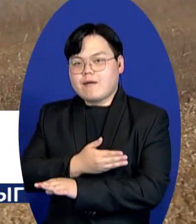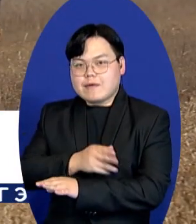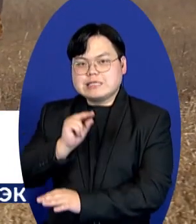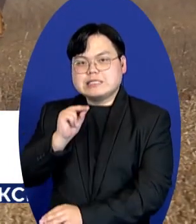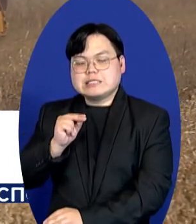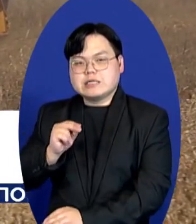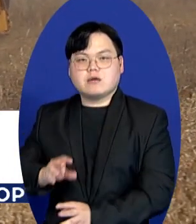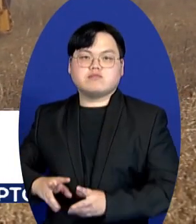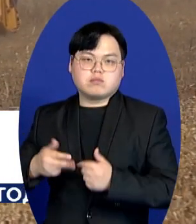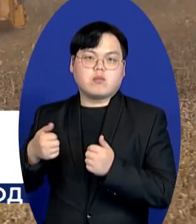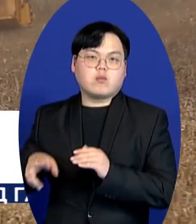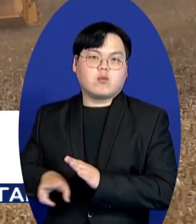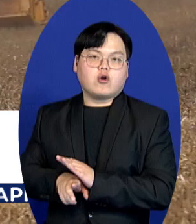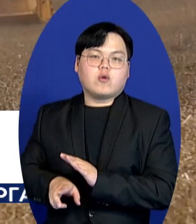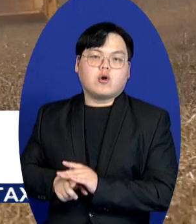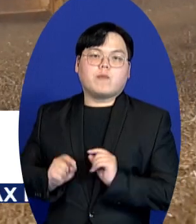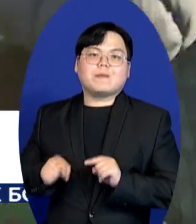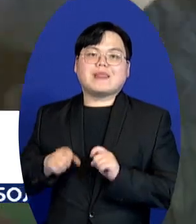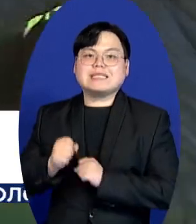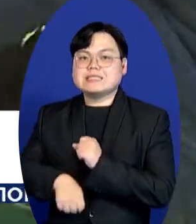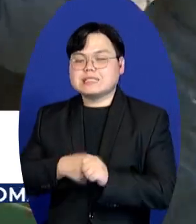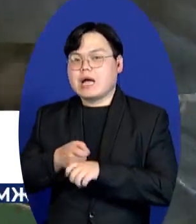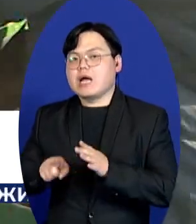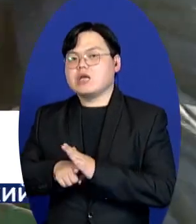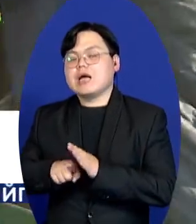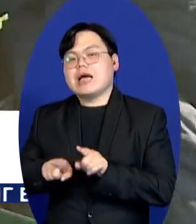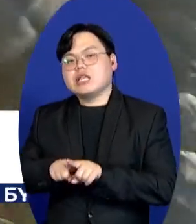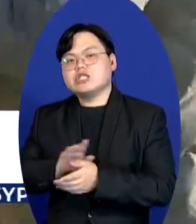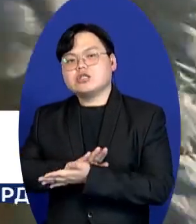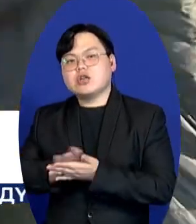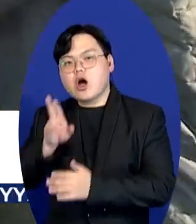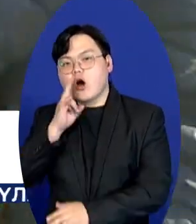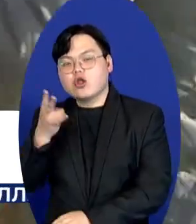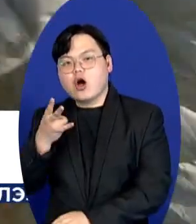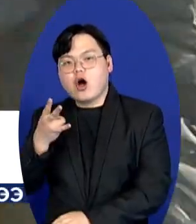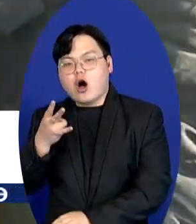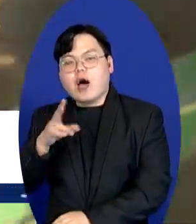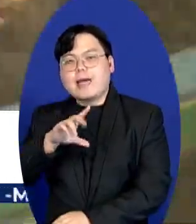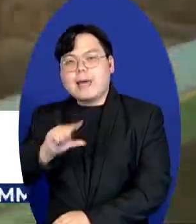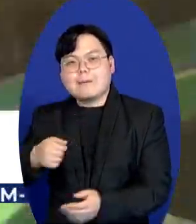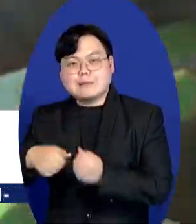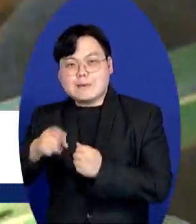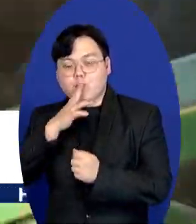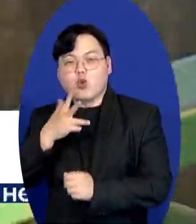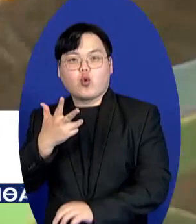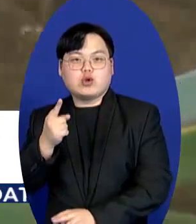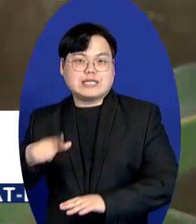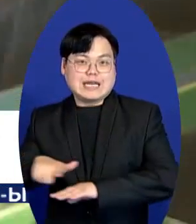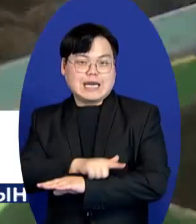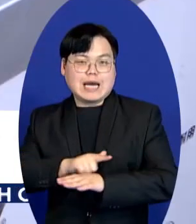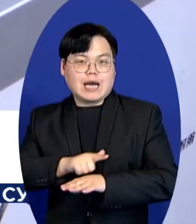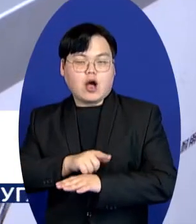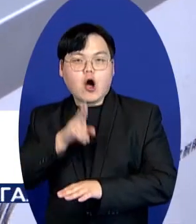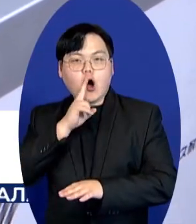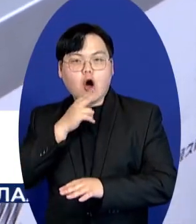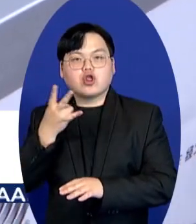эргээр нөлөөлнө гэж үзэж байна. Энэ жил мөн шинэ ургацын ногоог иргэдэд хямд үнээр нийлүүлэх хүрээнд 31 томоохон байршилд хүнсний ногооны өргөтгсөн